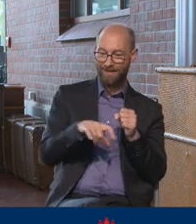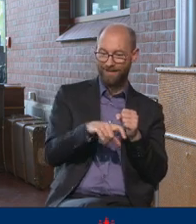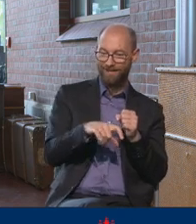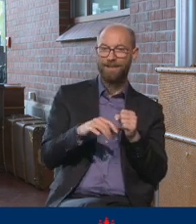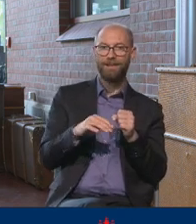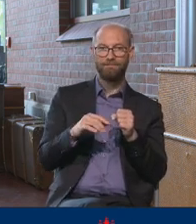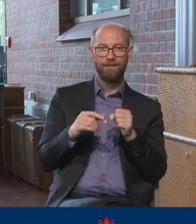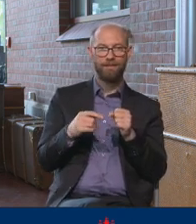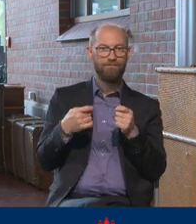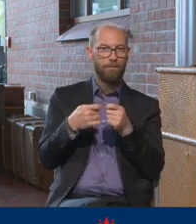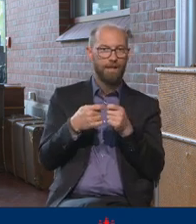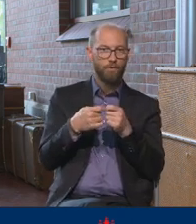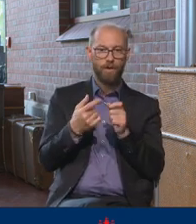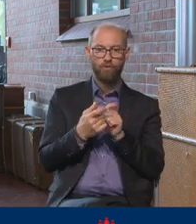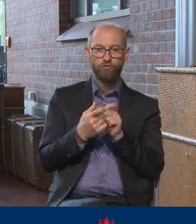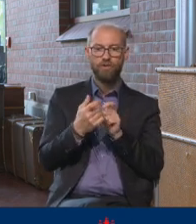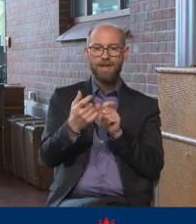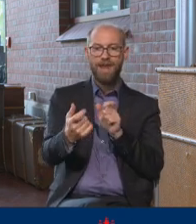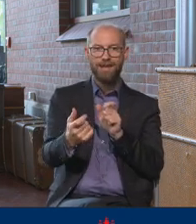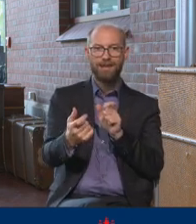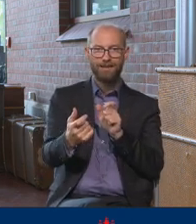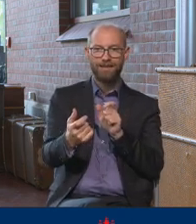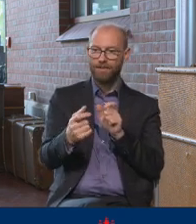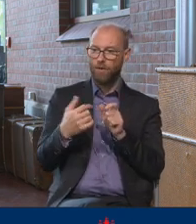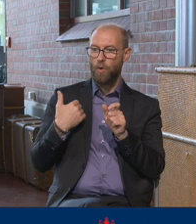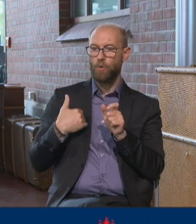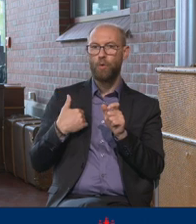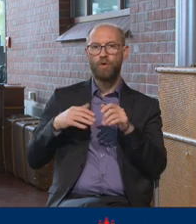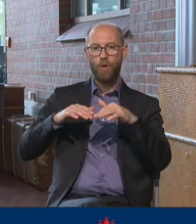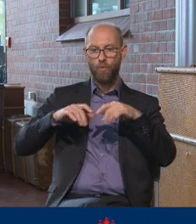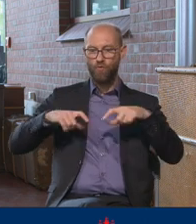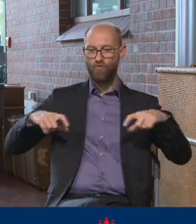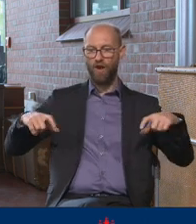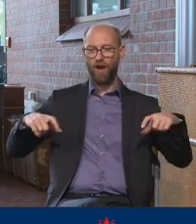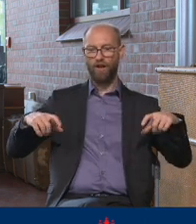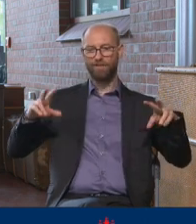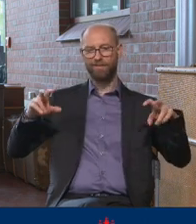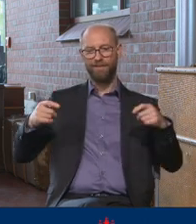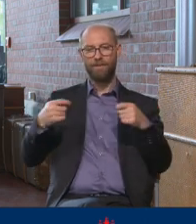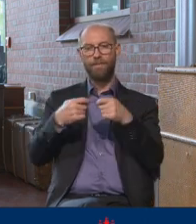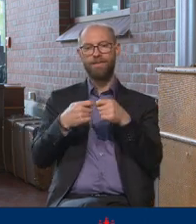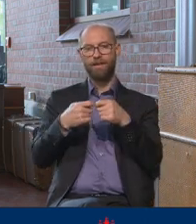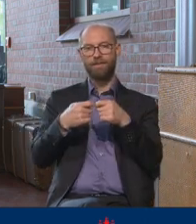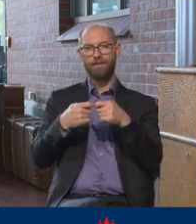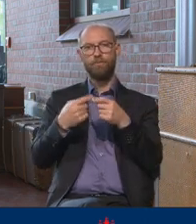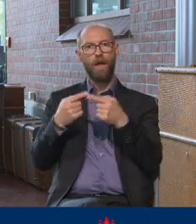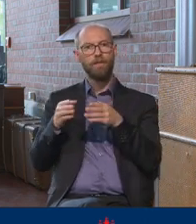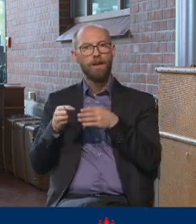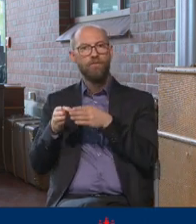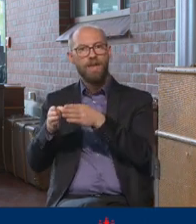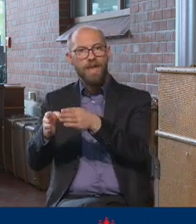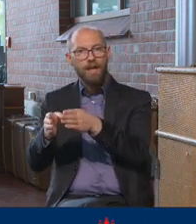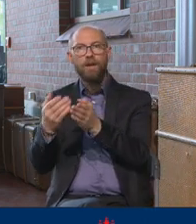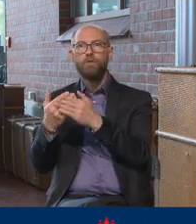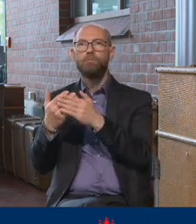einstieg der die bildet das grüne ufer sozusagen verbindet es gibt andere wege zum beispiel diese